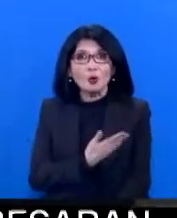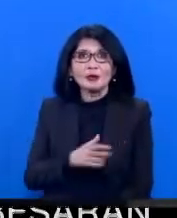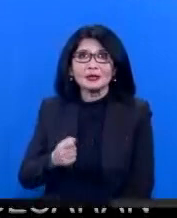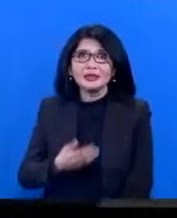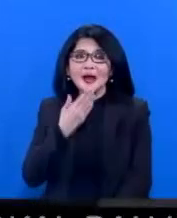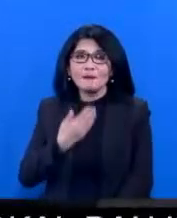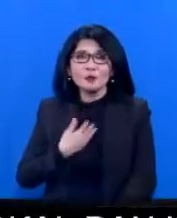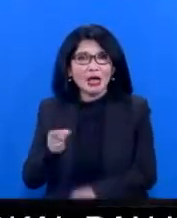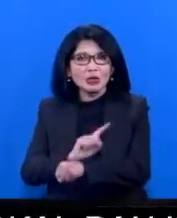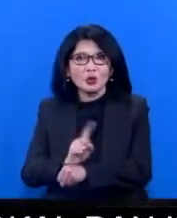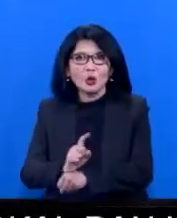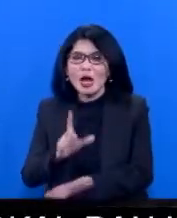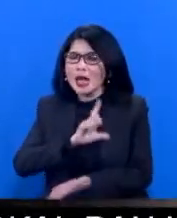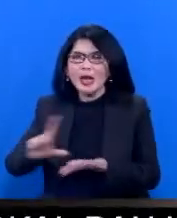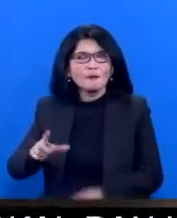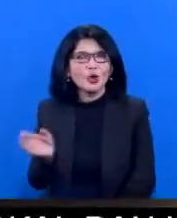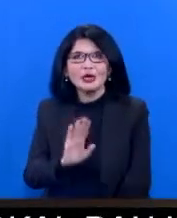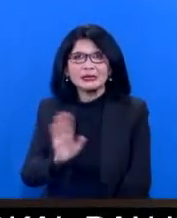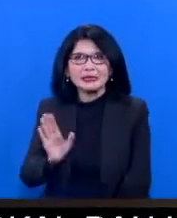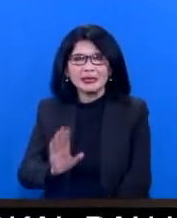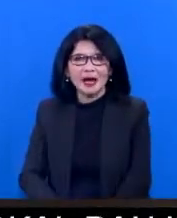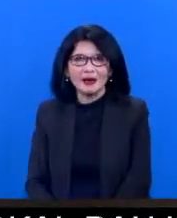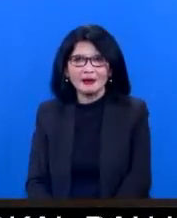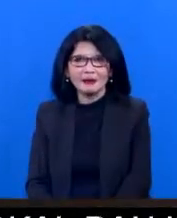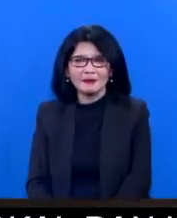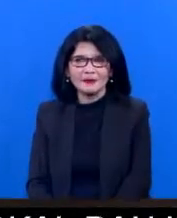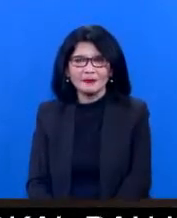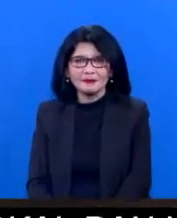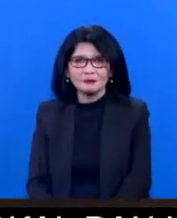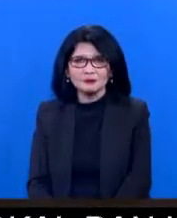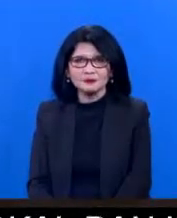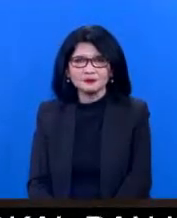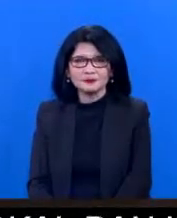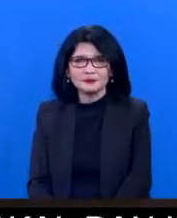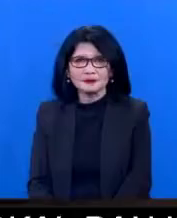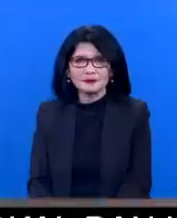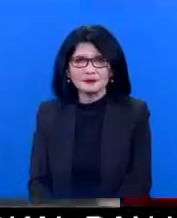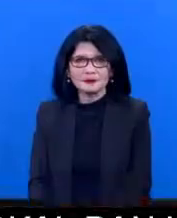toko perhiasan tidak melaporkan aksi pencurian yang terjadi minggu siang ini ke polisi.